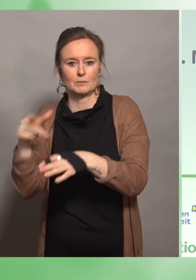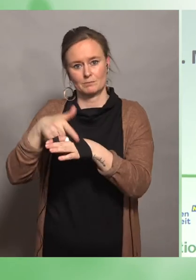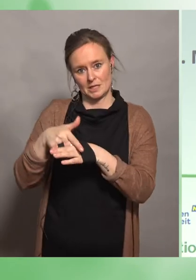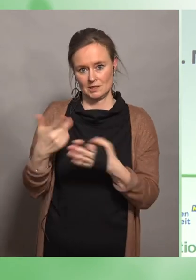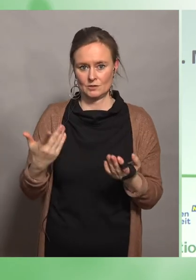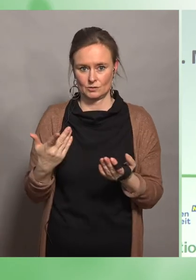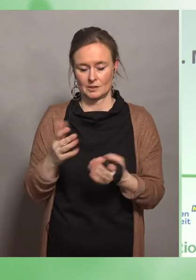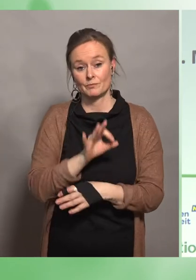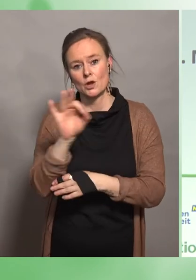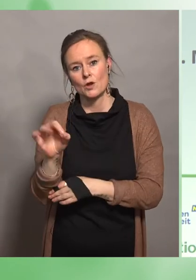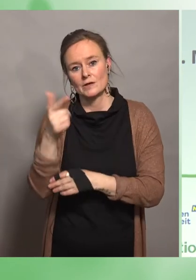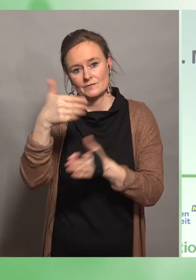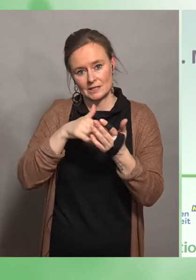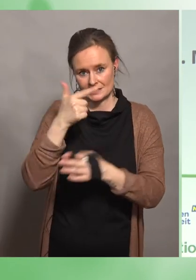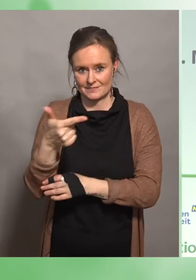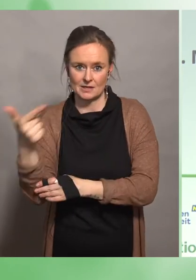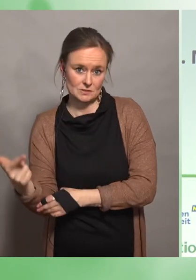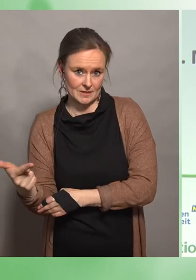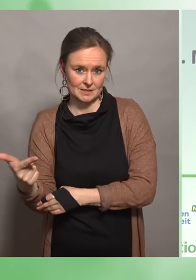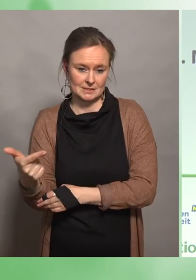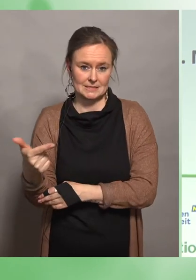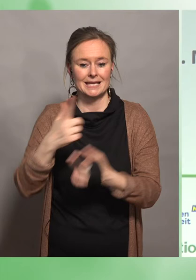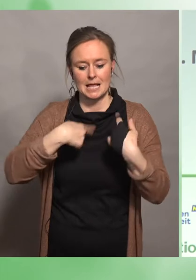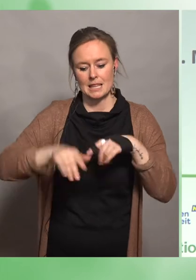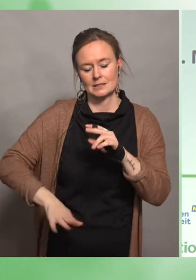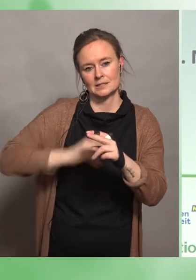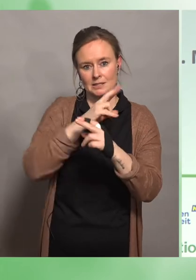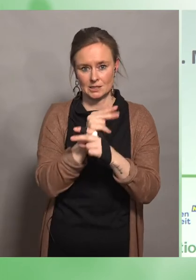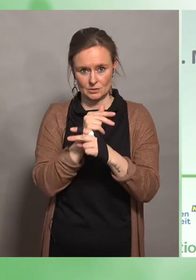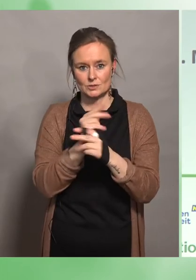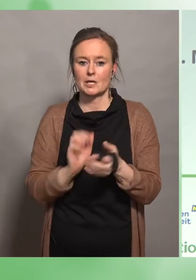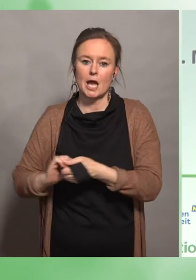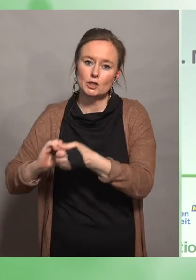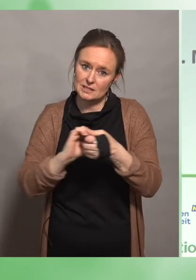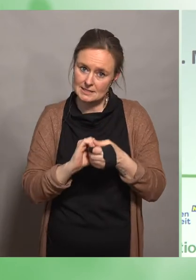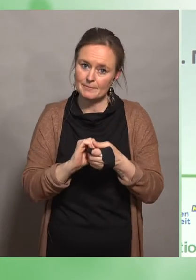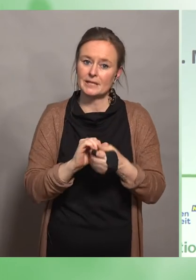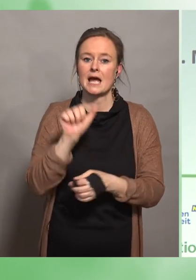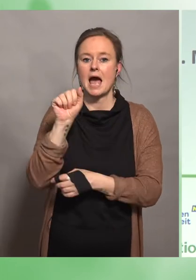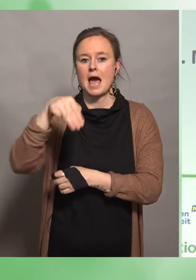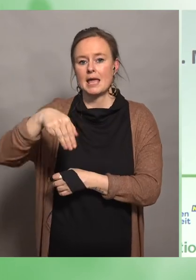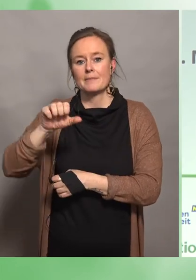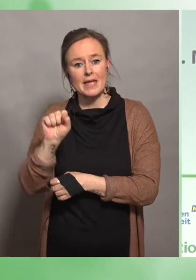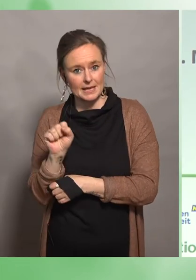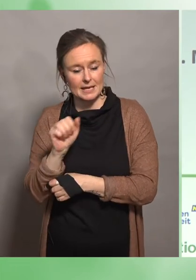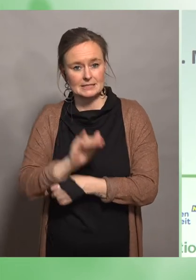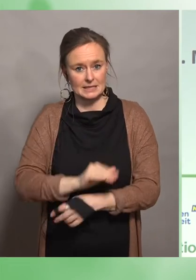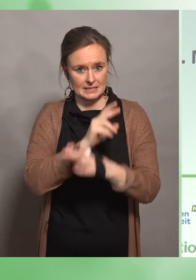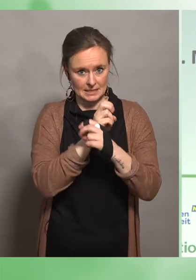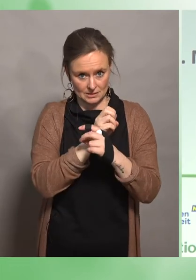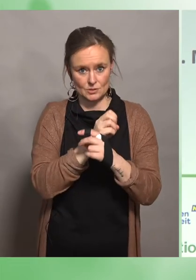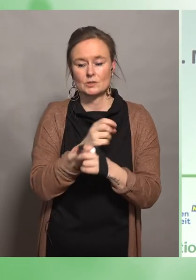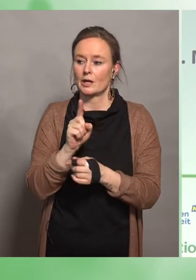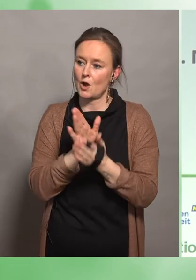das Jahr 2022 stellt das Land Niederösterreich gemeinsam mit dem AMS Niederösterreich, begrüße auch